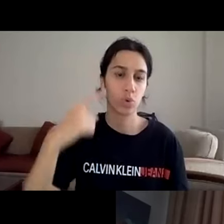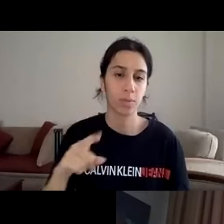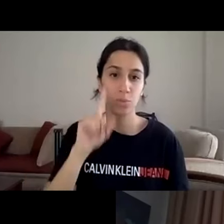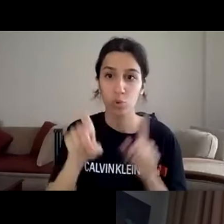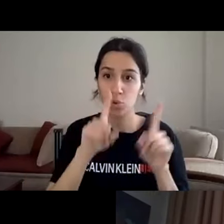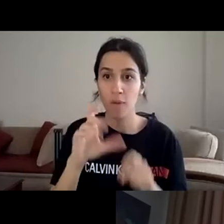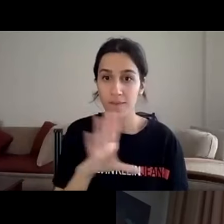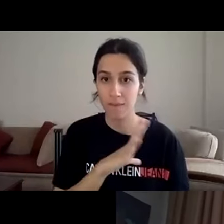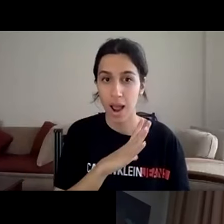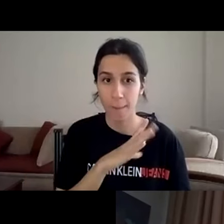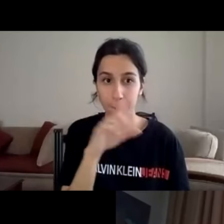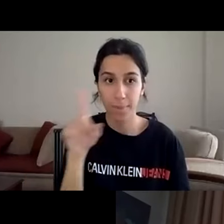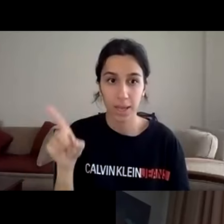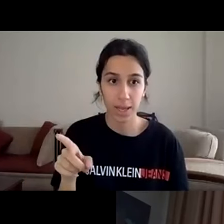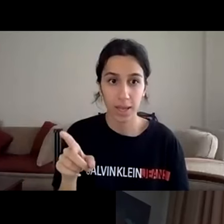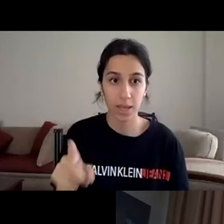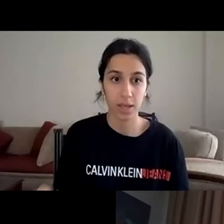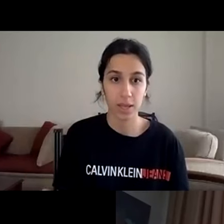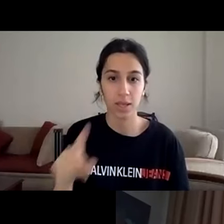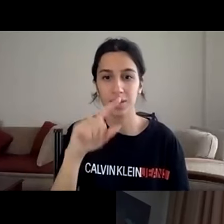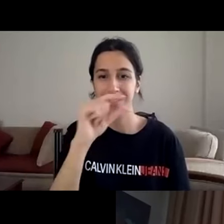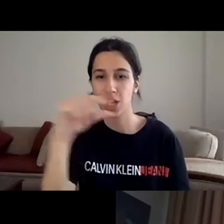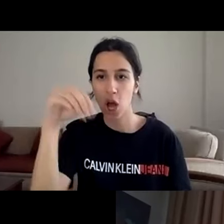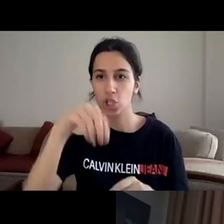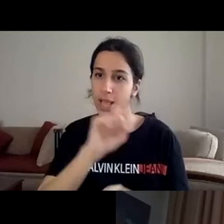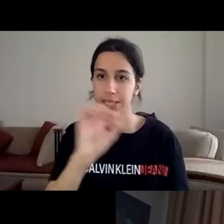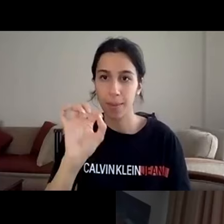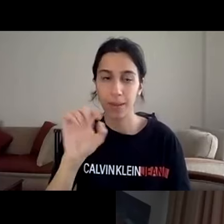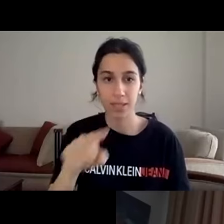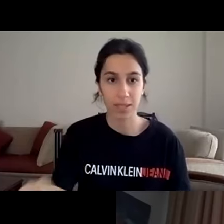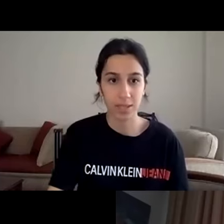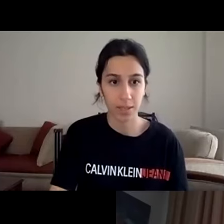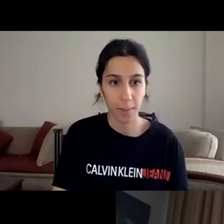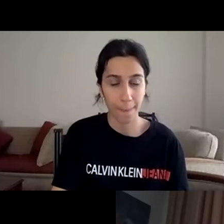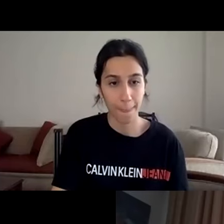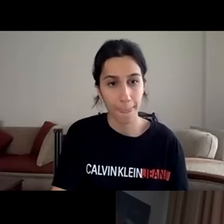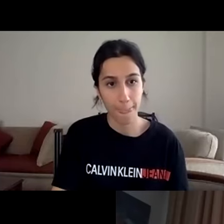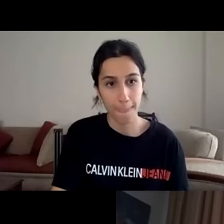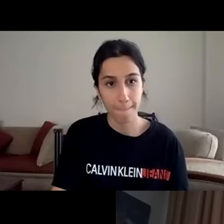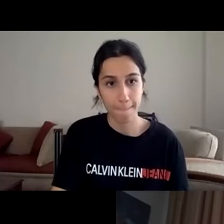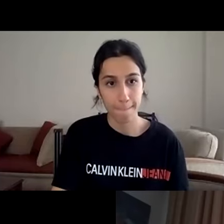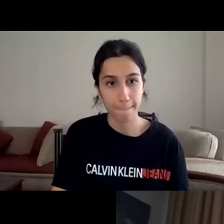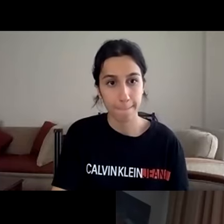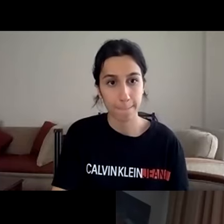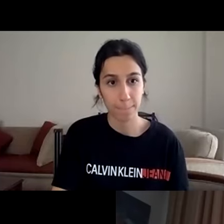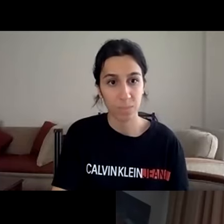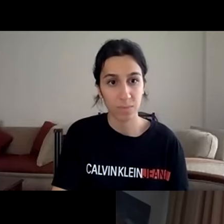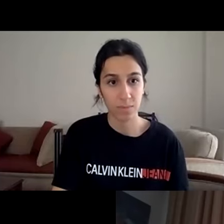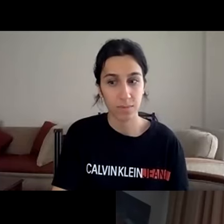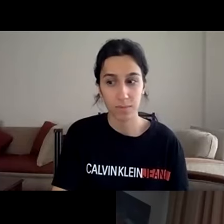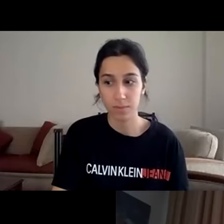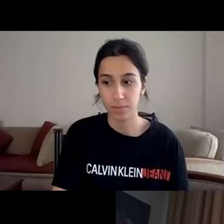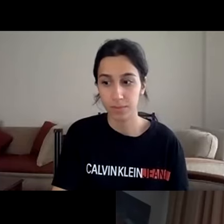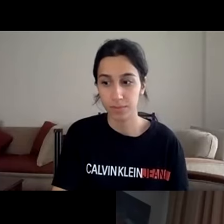olan arkadaşlarımız sorularını chat'e yazabilirler. Söz Birisi alabilir miyim yazmış zaten. Evet. Ilgın sen